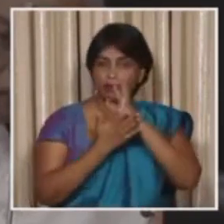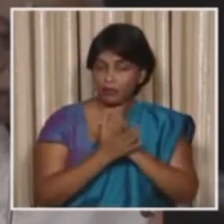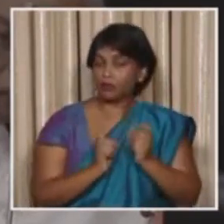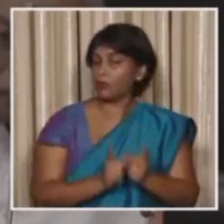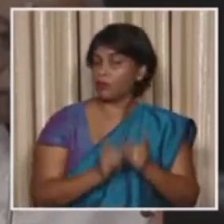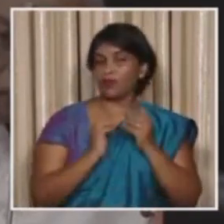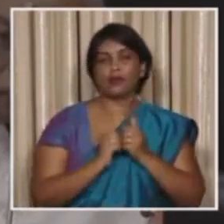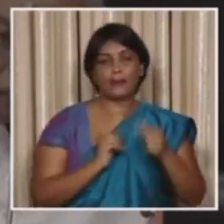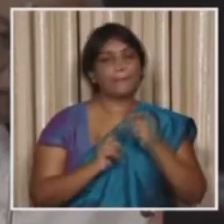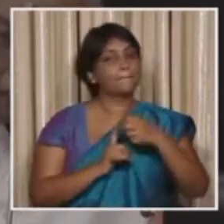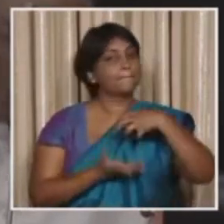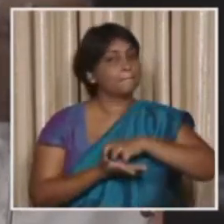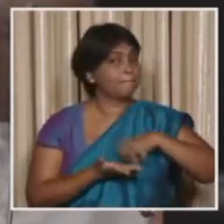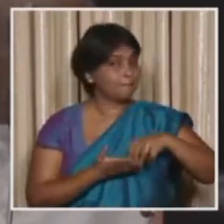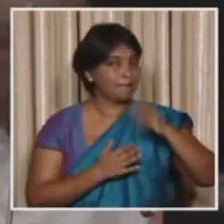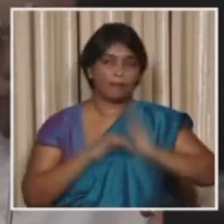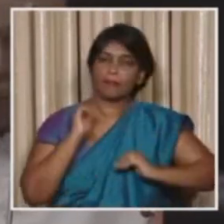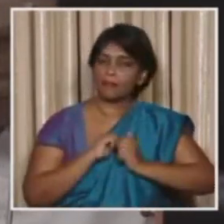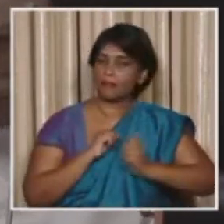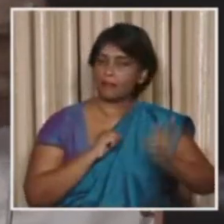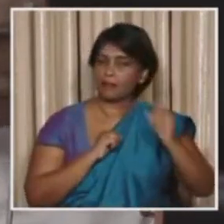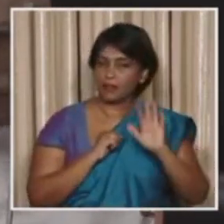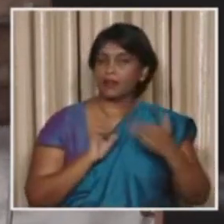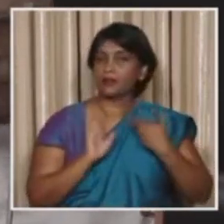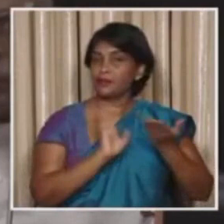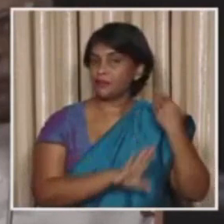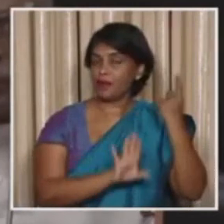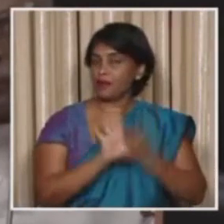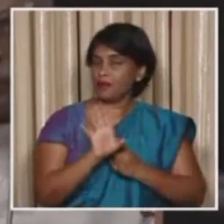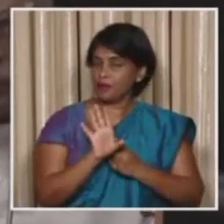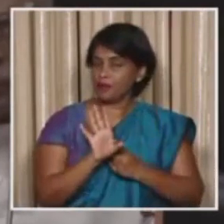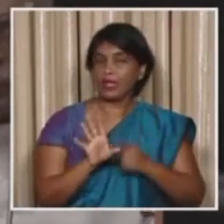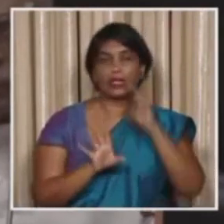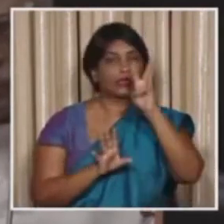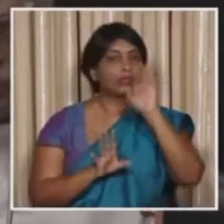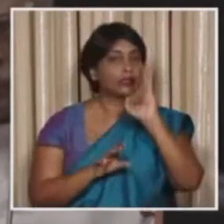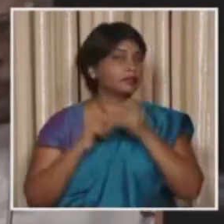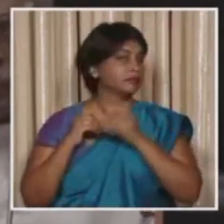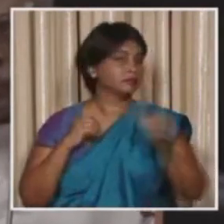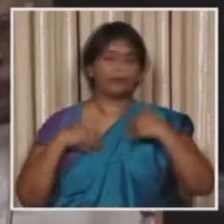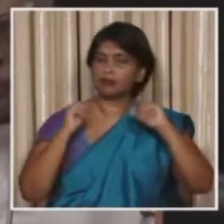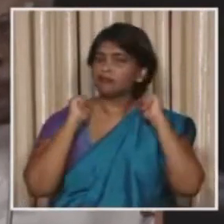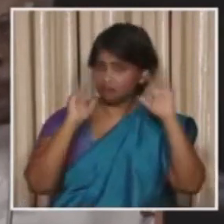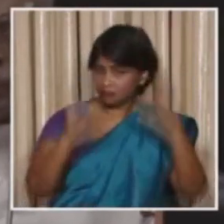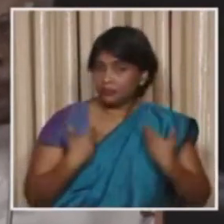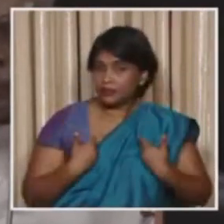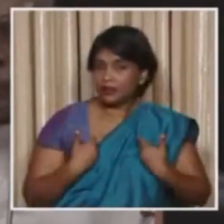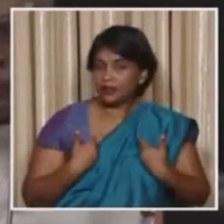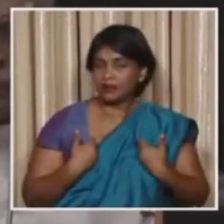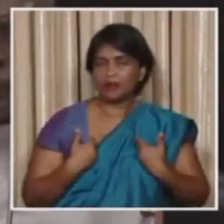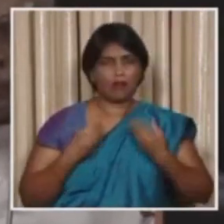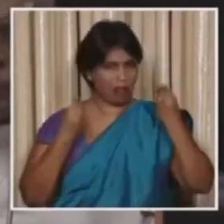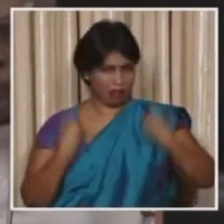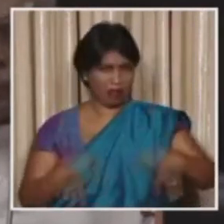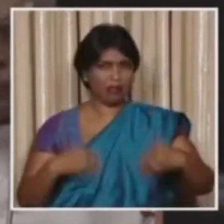හරහා පළාත් සභා ක්‍රියාත්මක කිරීමේදී පසුගිය අවුරුදු 36 පුරා අපි සාර්ථක වුණාද